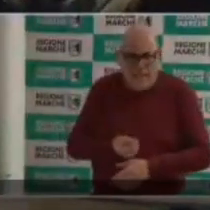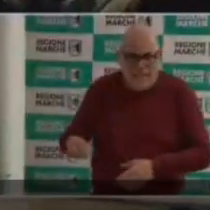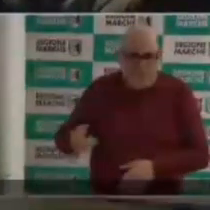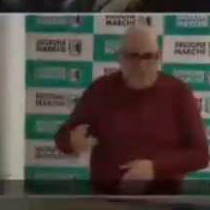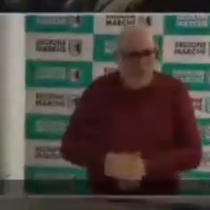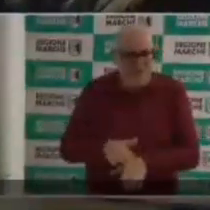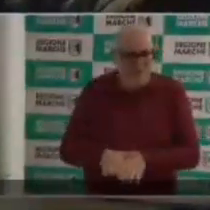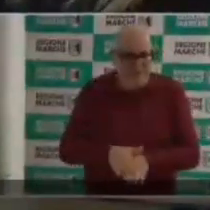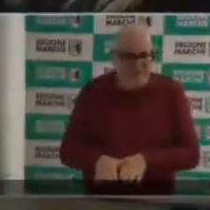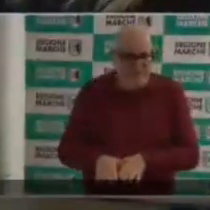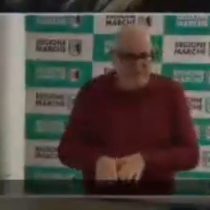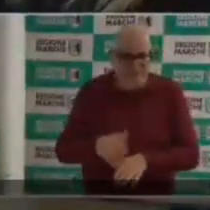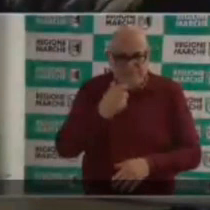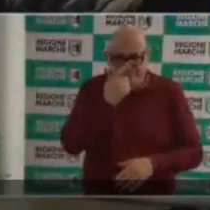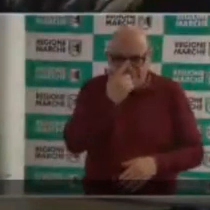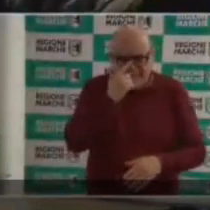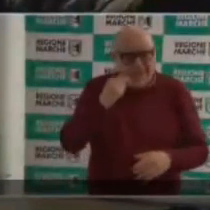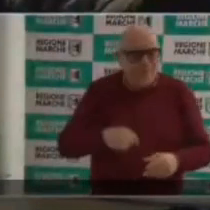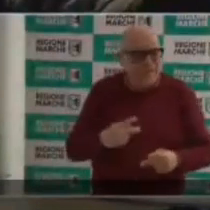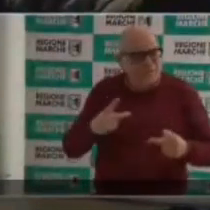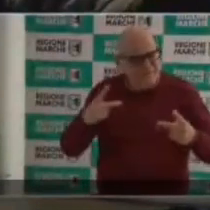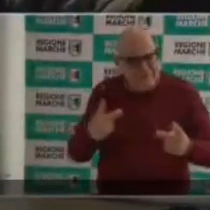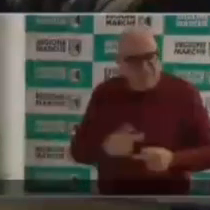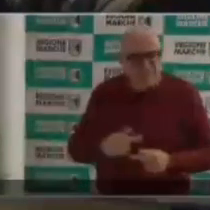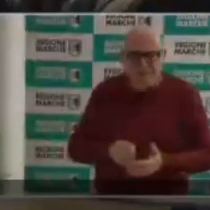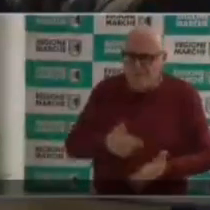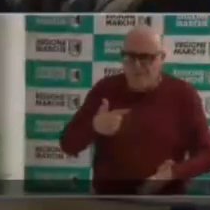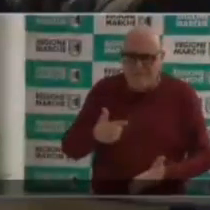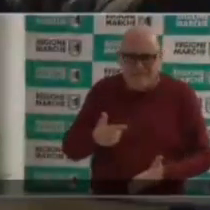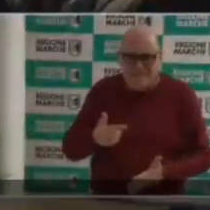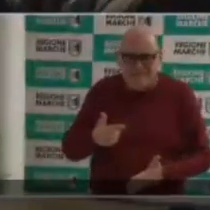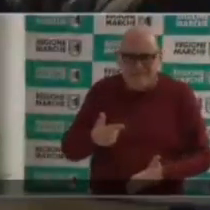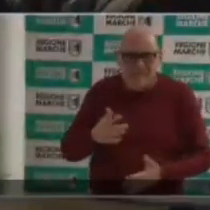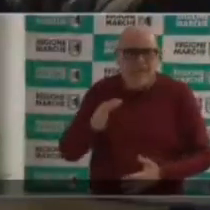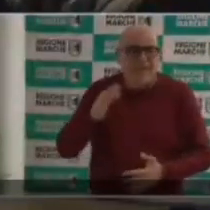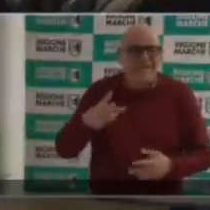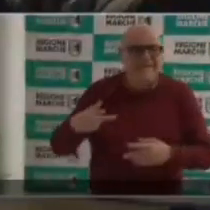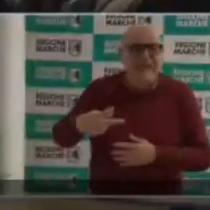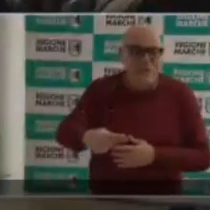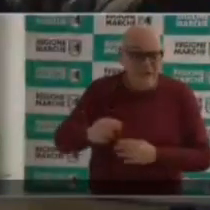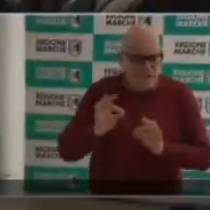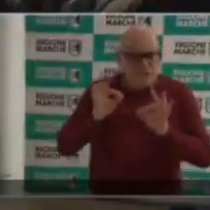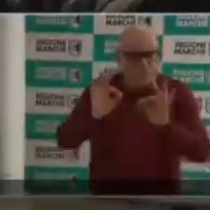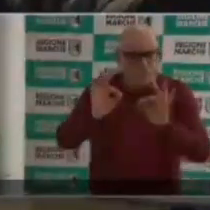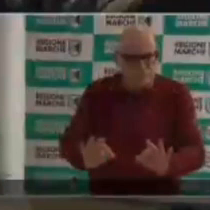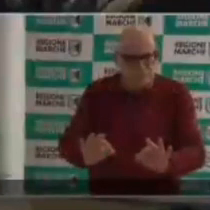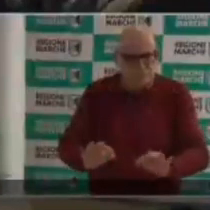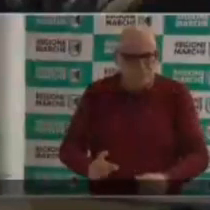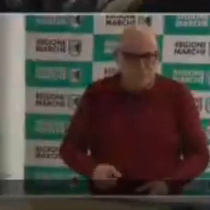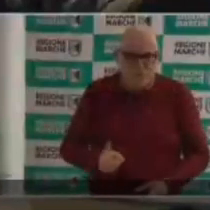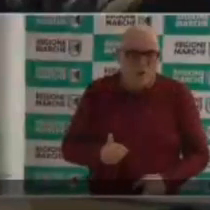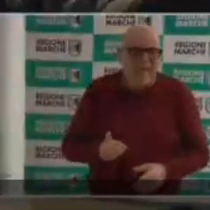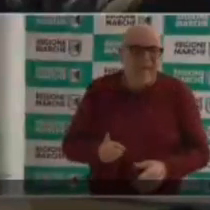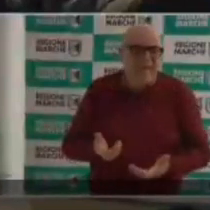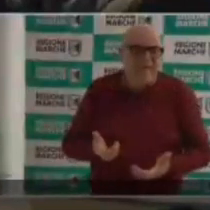questo è veramente un importante traguardo, non era scontato 4 anni fa Giovanni, adesso, quando abbiamo iniziato.